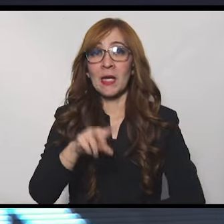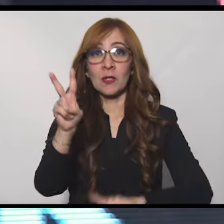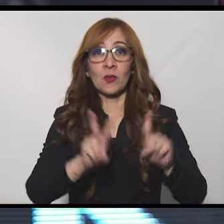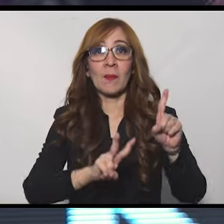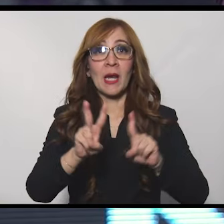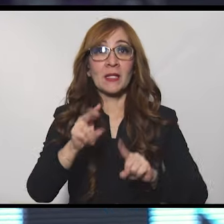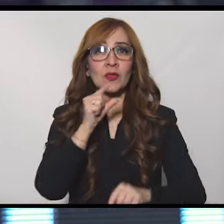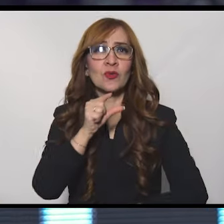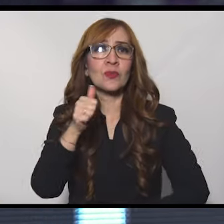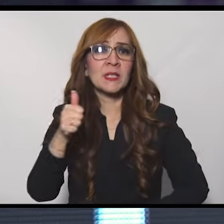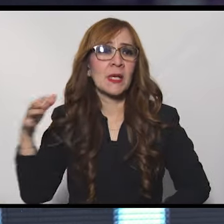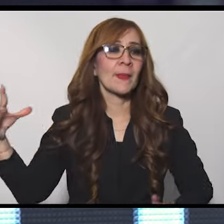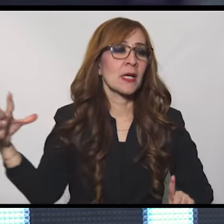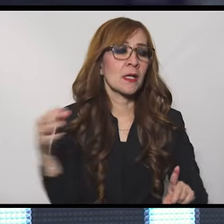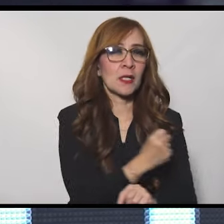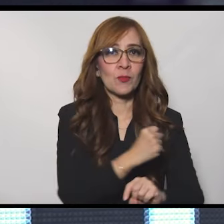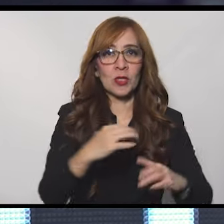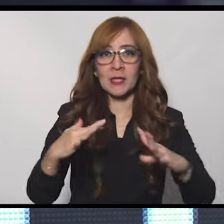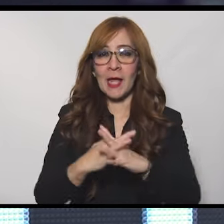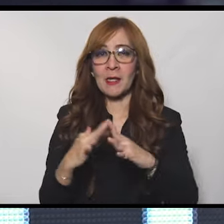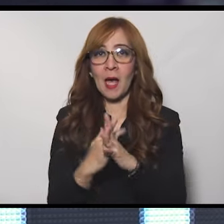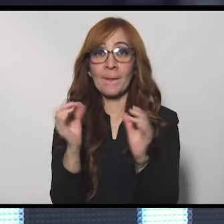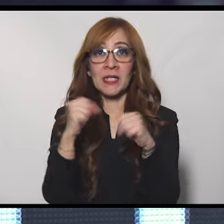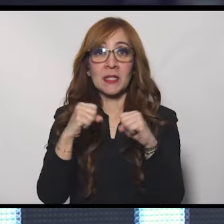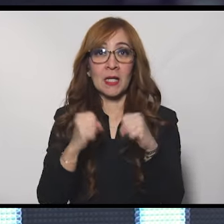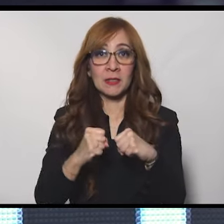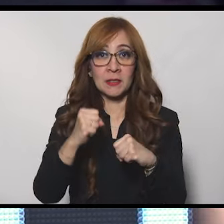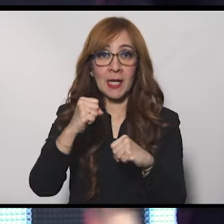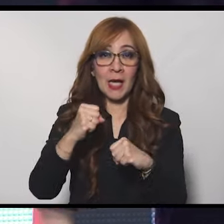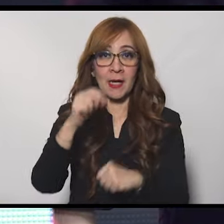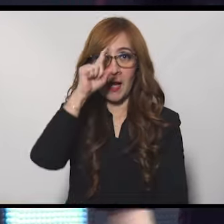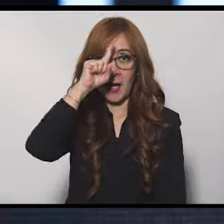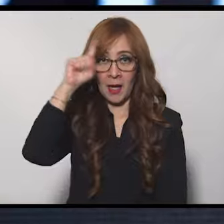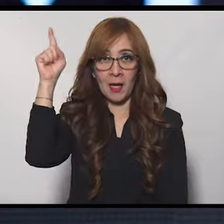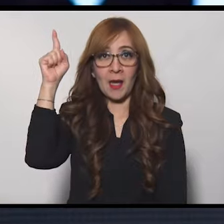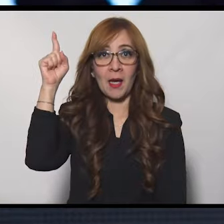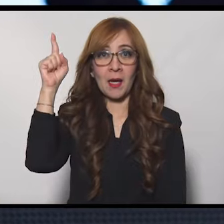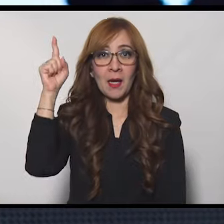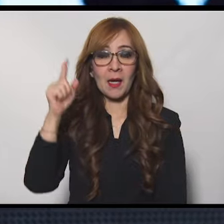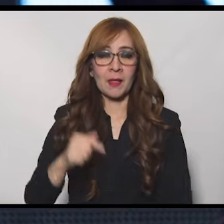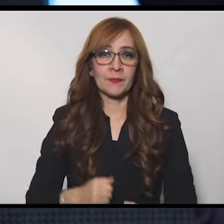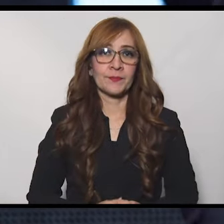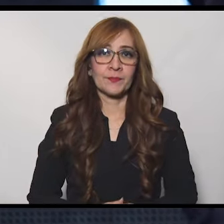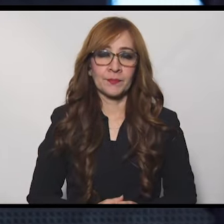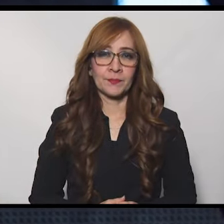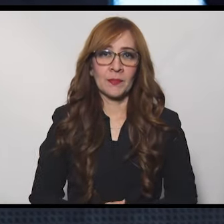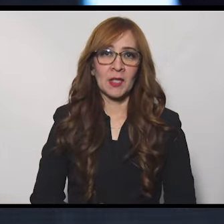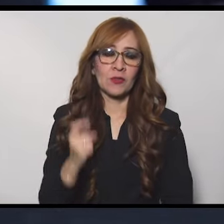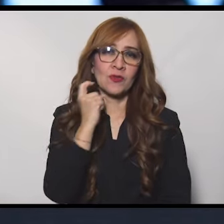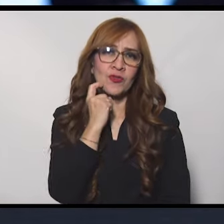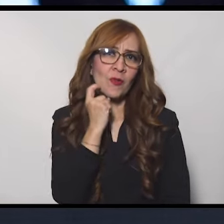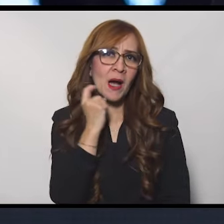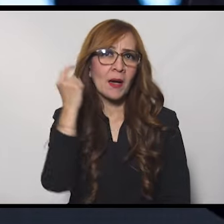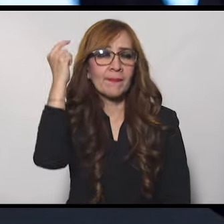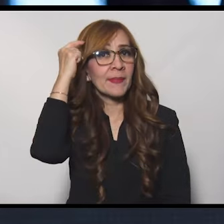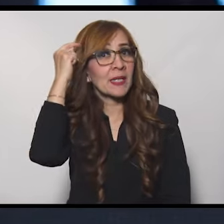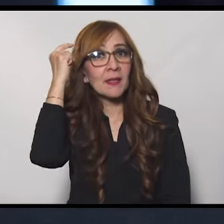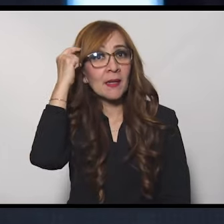merebut tanah perjanjian yang dijanjikan oleh Allah. So, coba kita